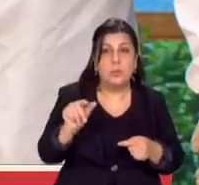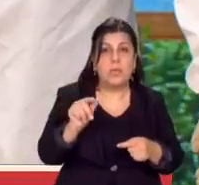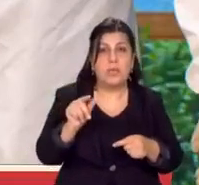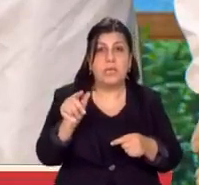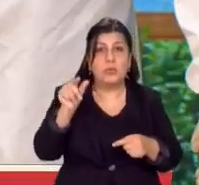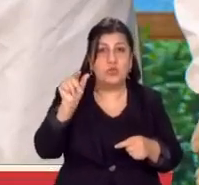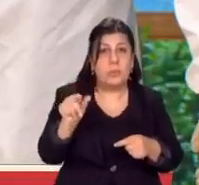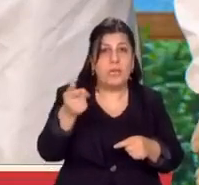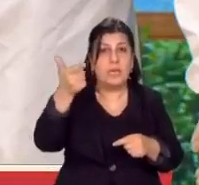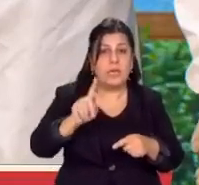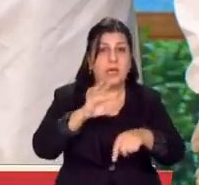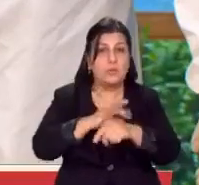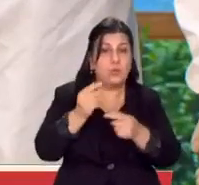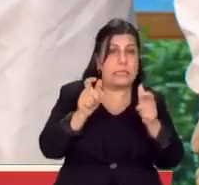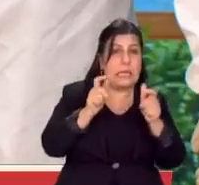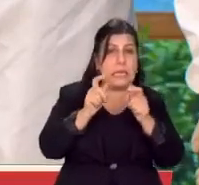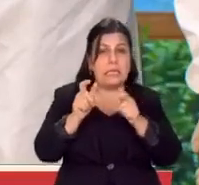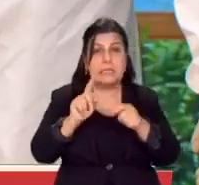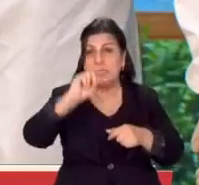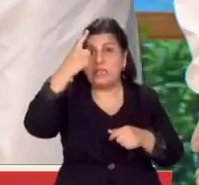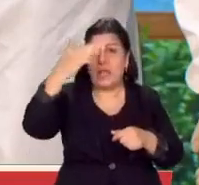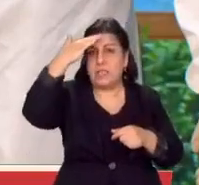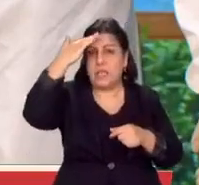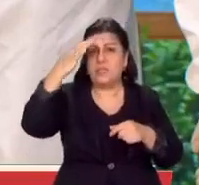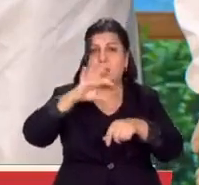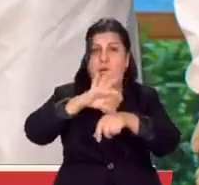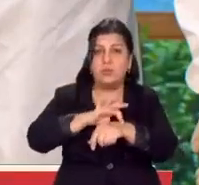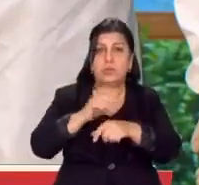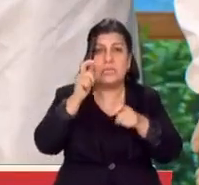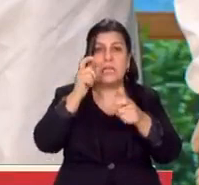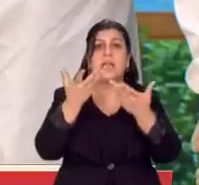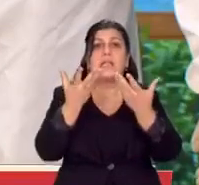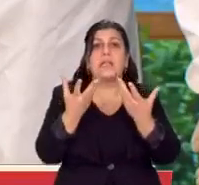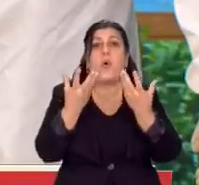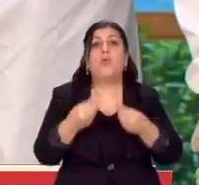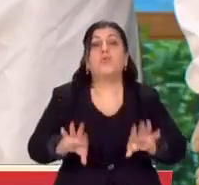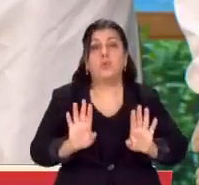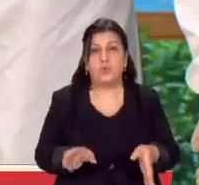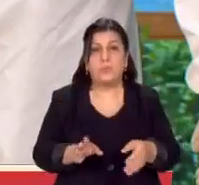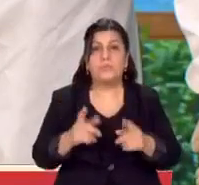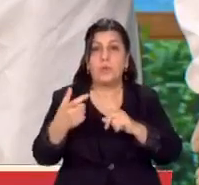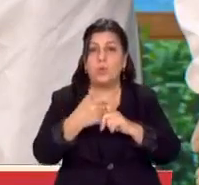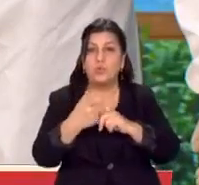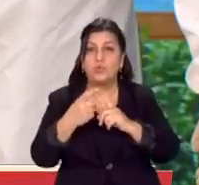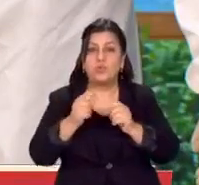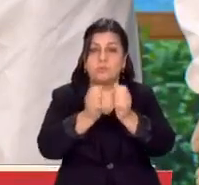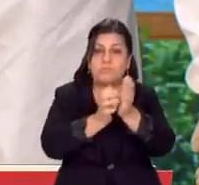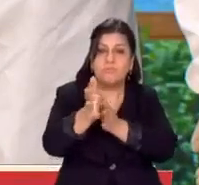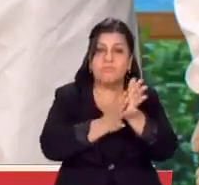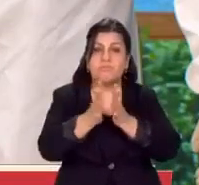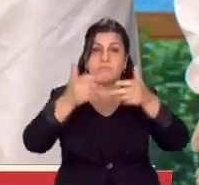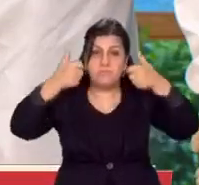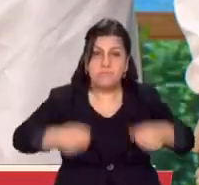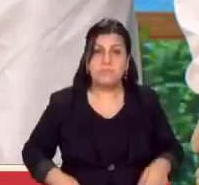hastaya çok dikkat edebiliyor ama sadece Ateş olan hastalarda Belki o kadar dikkatli olmayabiliyor koruyucu ekipmanların